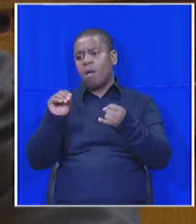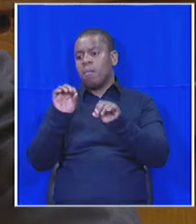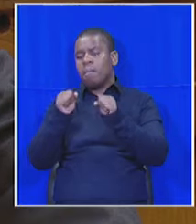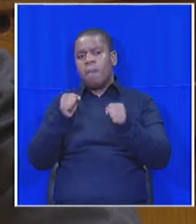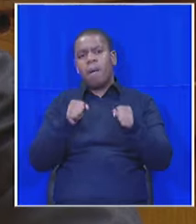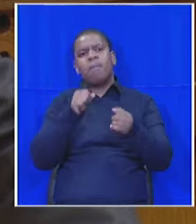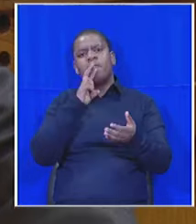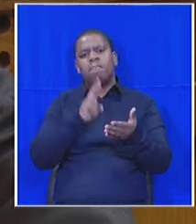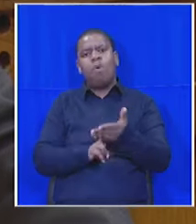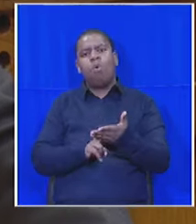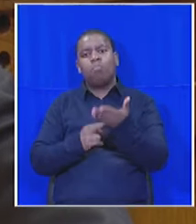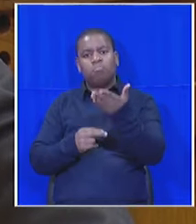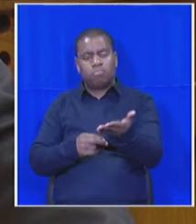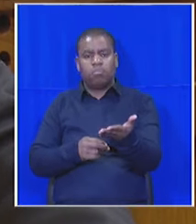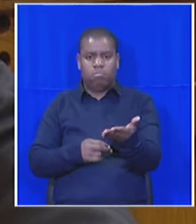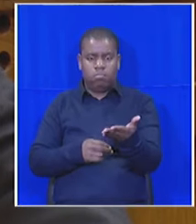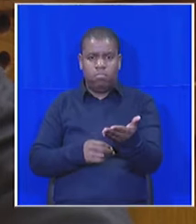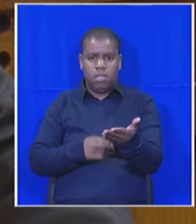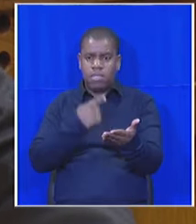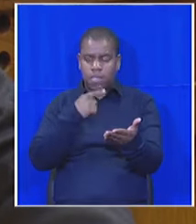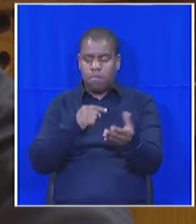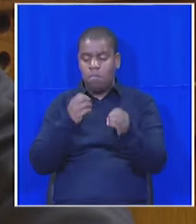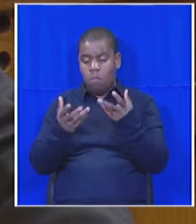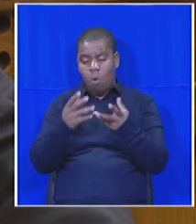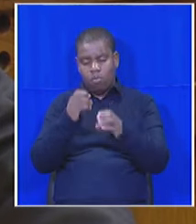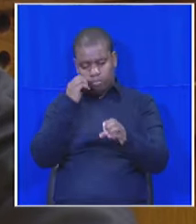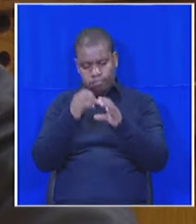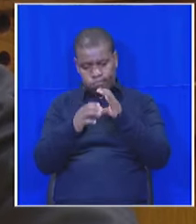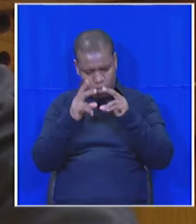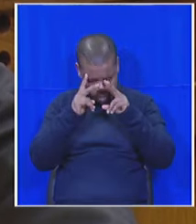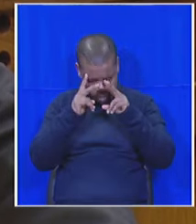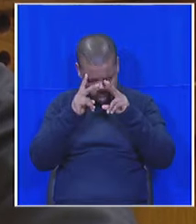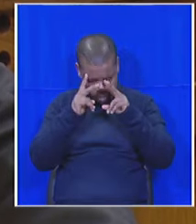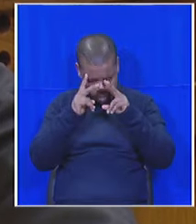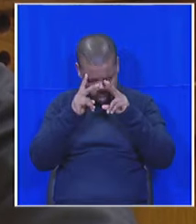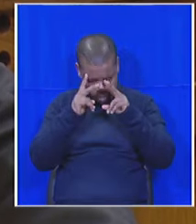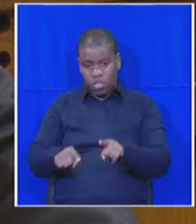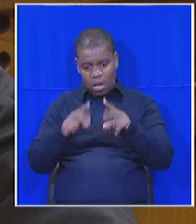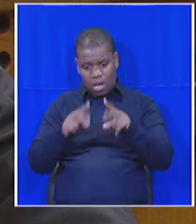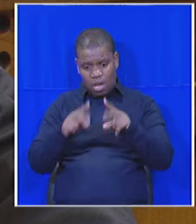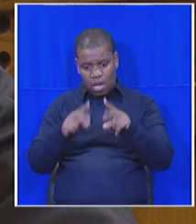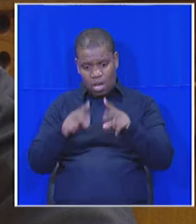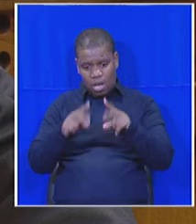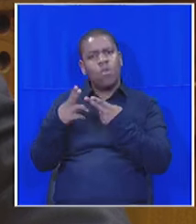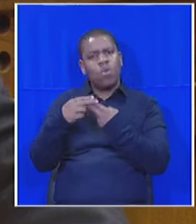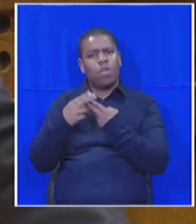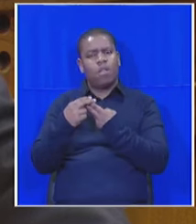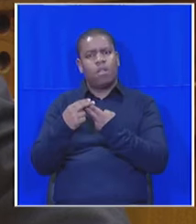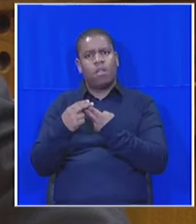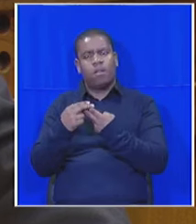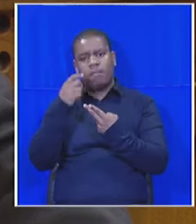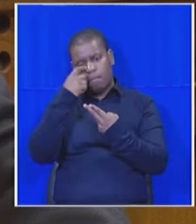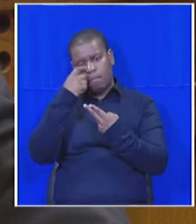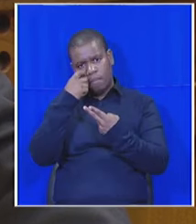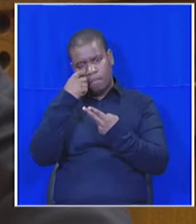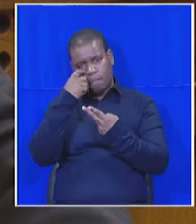ondersoekeenheid. Agbare minister, hoe kan u verwag dat 'n politieke party u begroting moet